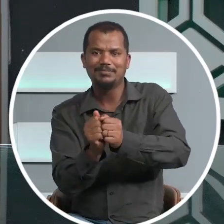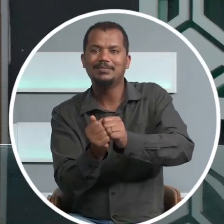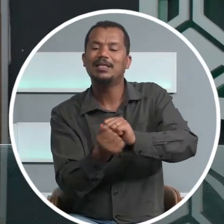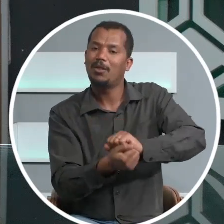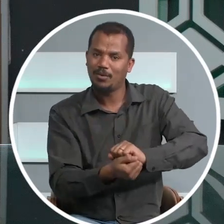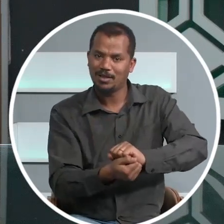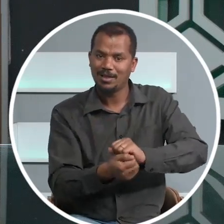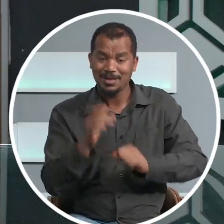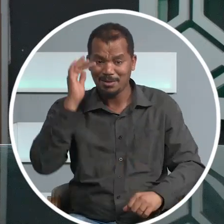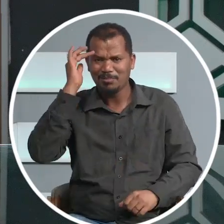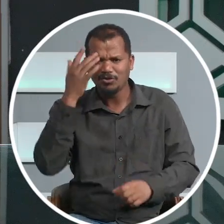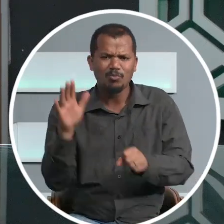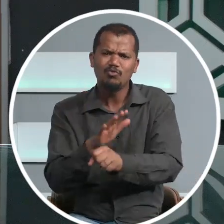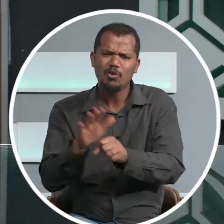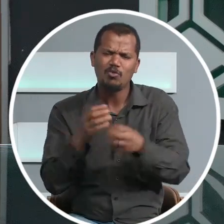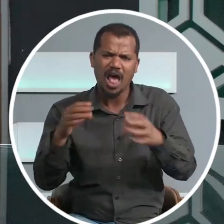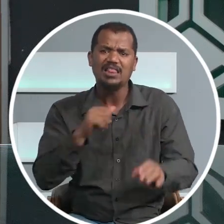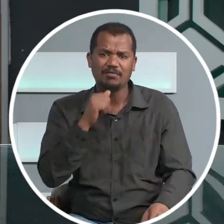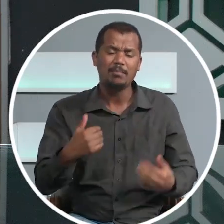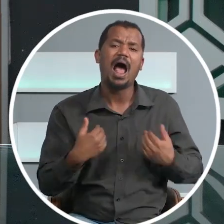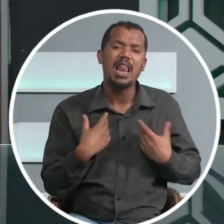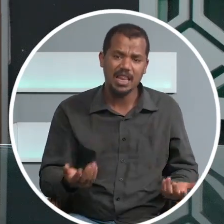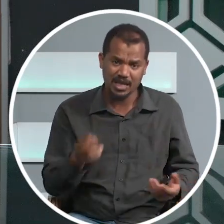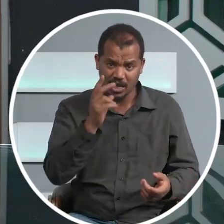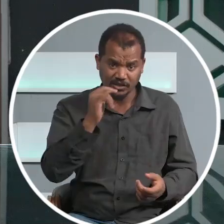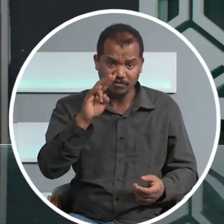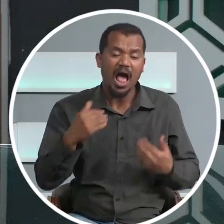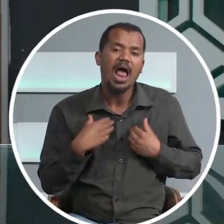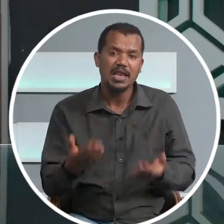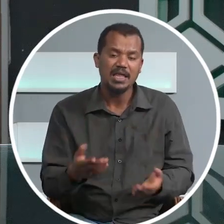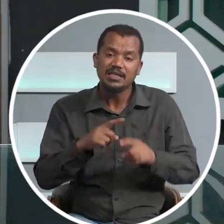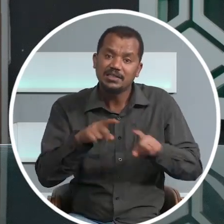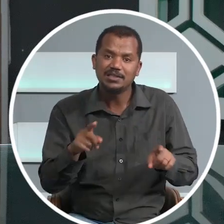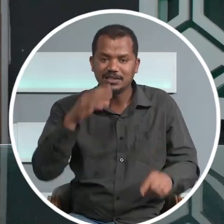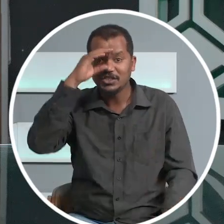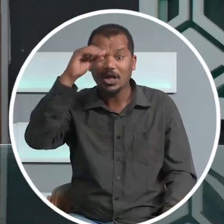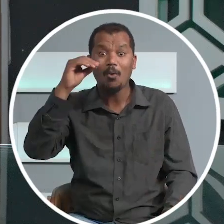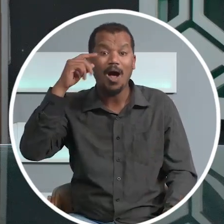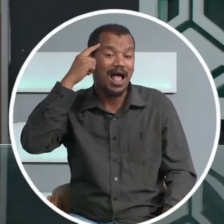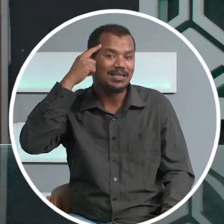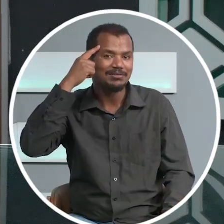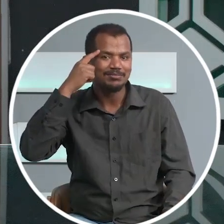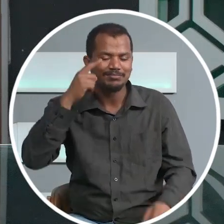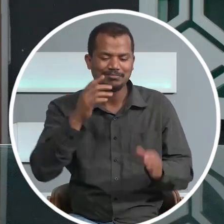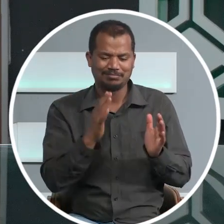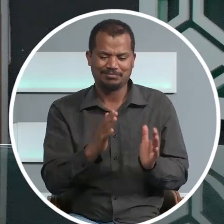እንግዲህ በሽታ ሙሉ በሙሉ አልጠፋም ይታወቃል ቫይረሱ አልጠፋም ግን ደግሞ የሰዎች አስተሳሰብ